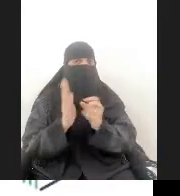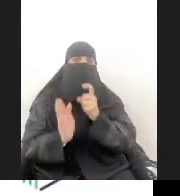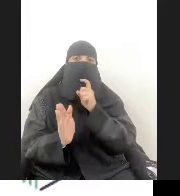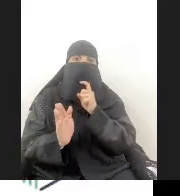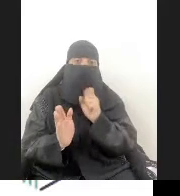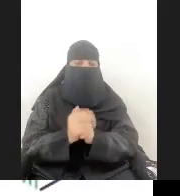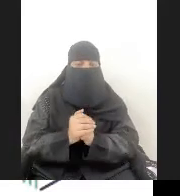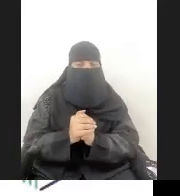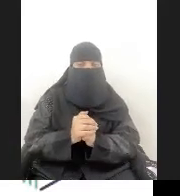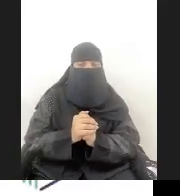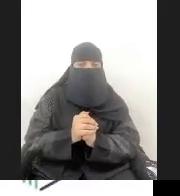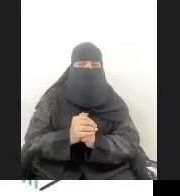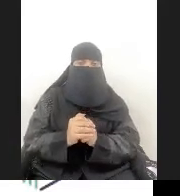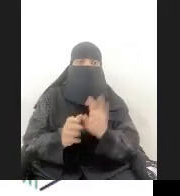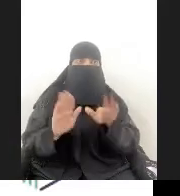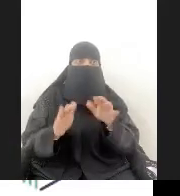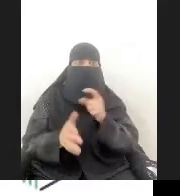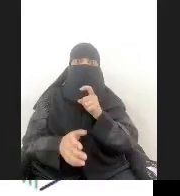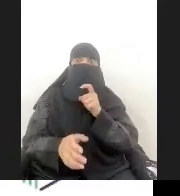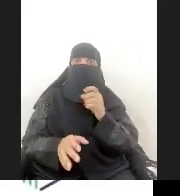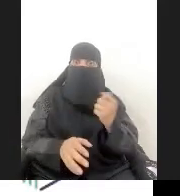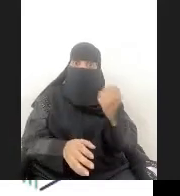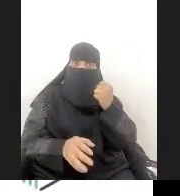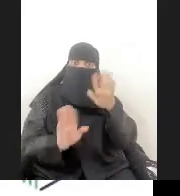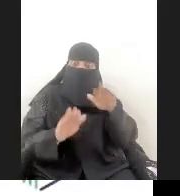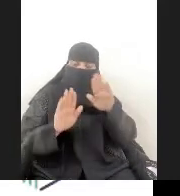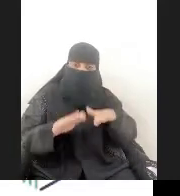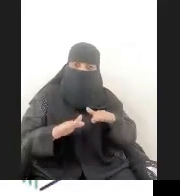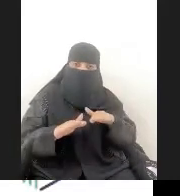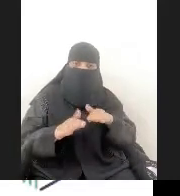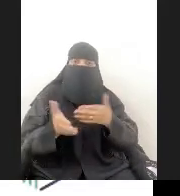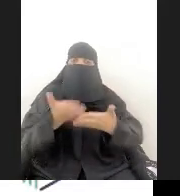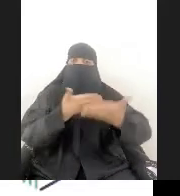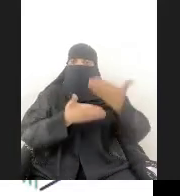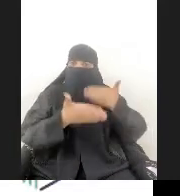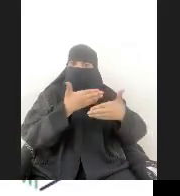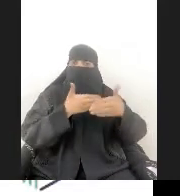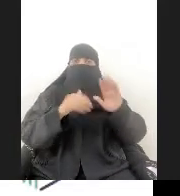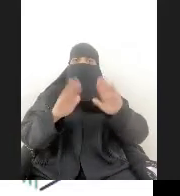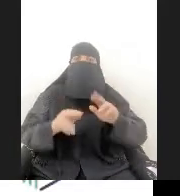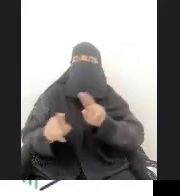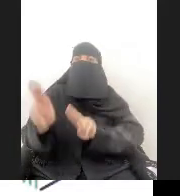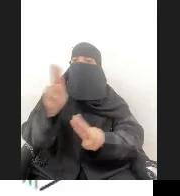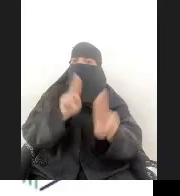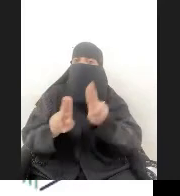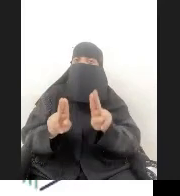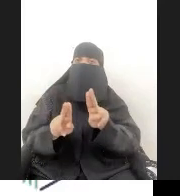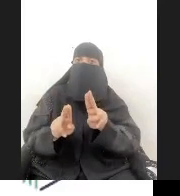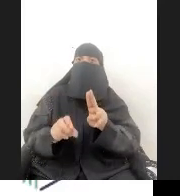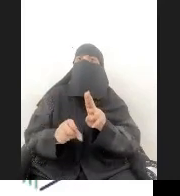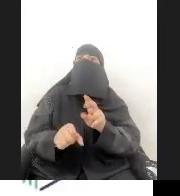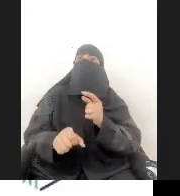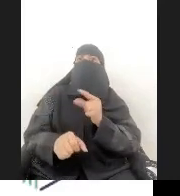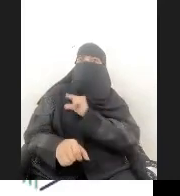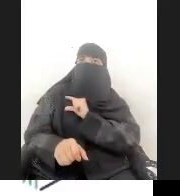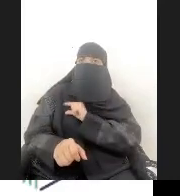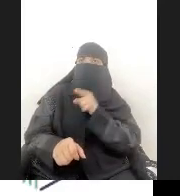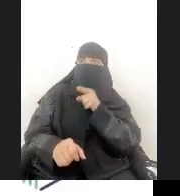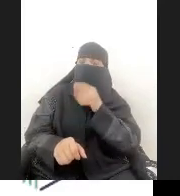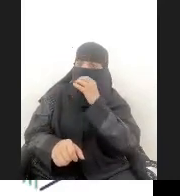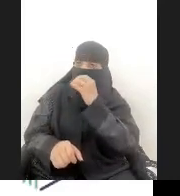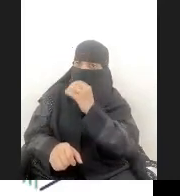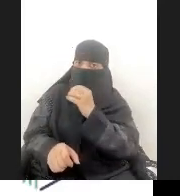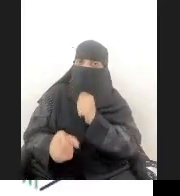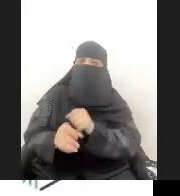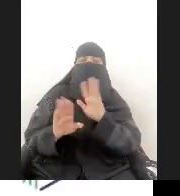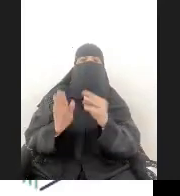هنا نقاط قوة أنت موجود، وهذا في تغذية راجعة فورية، يسألك الطالب وتجيب أو تضع بعض